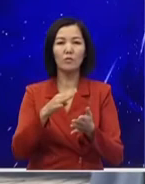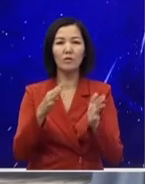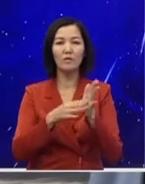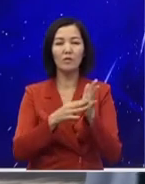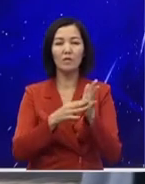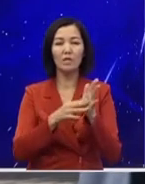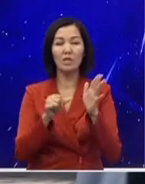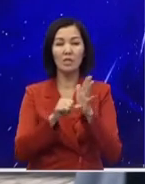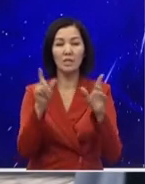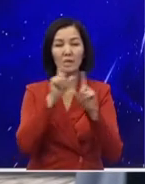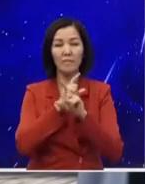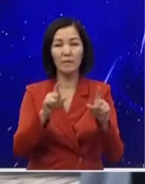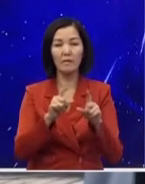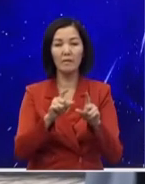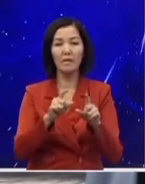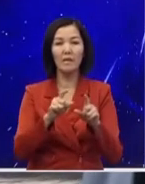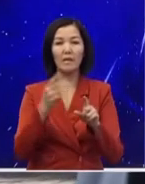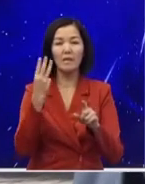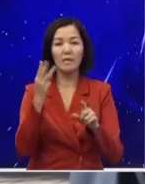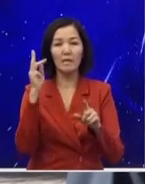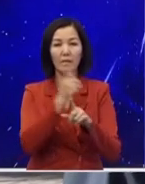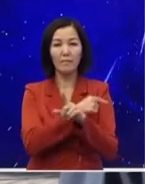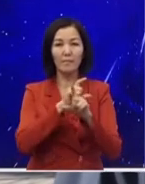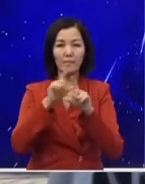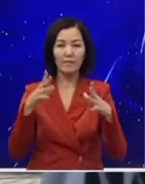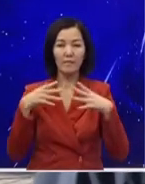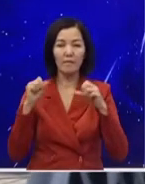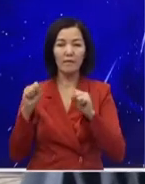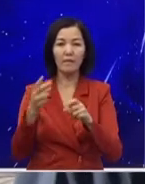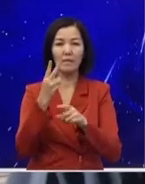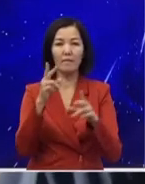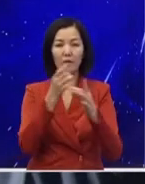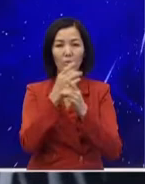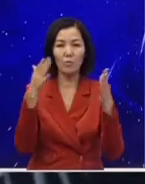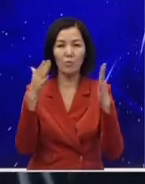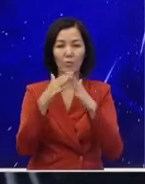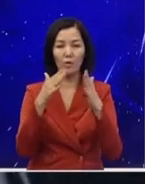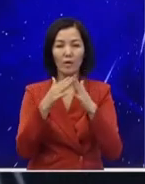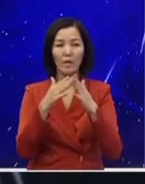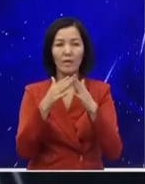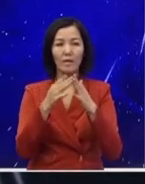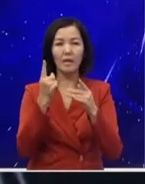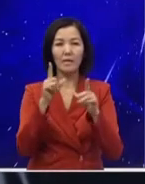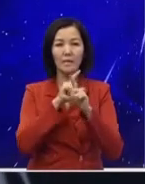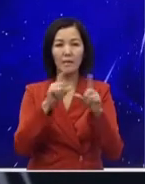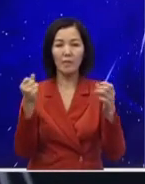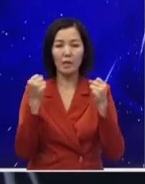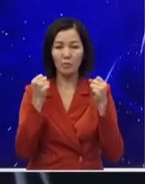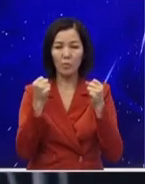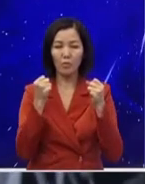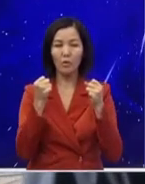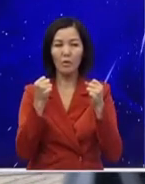образования, 3 объекта здравоохранения, 2 объекта культуры, 1 объект спорта,